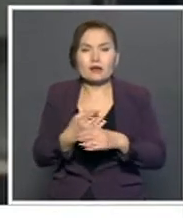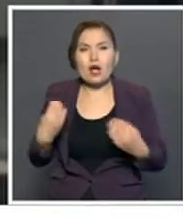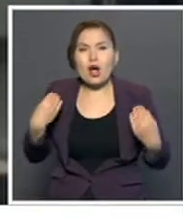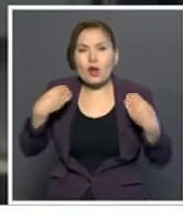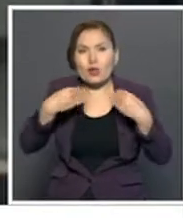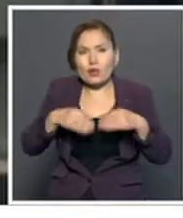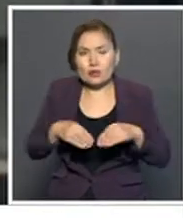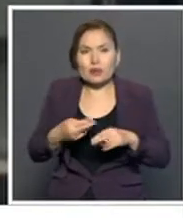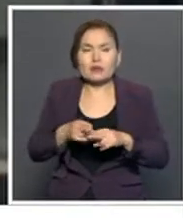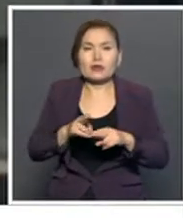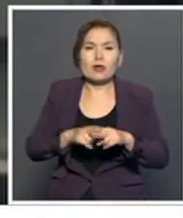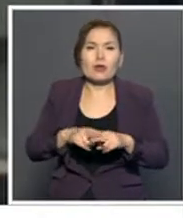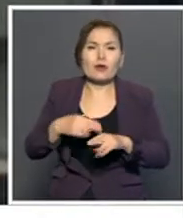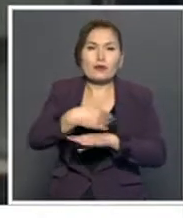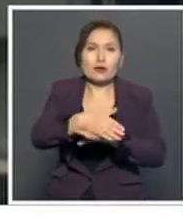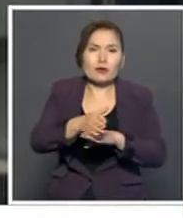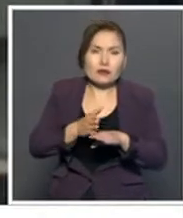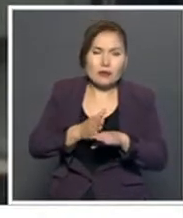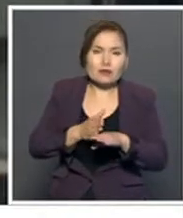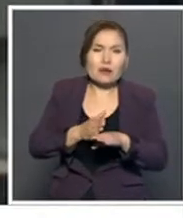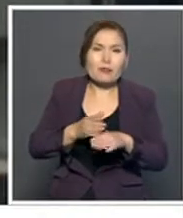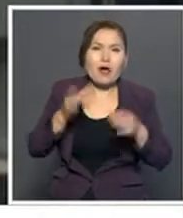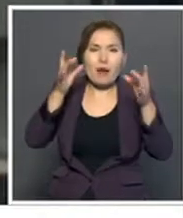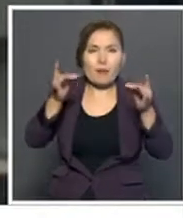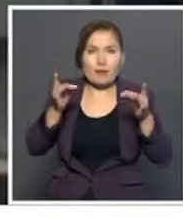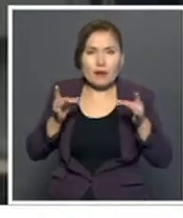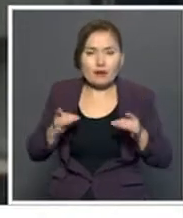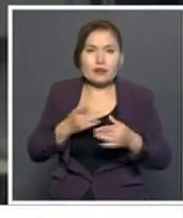киетін бахилалар, басқа киетін шапочкалар, бүкіл